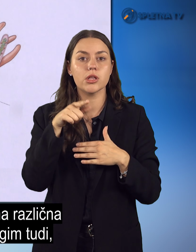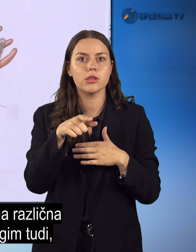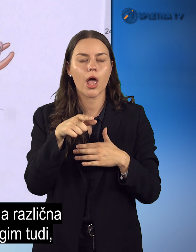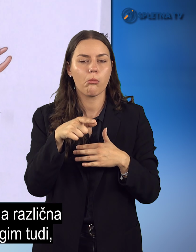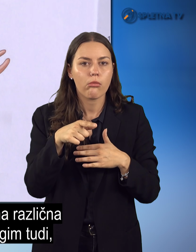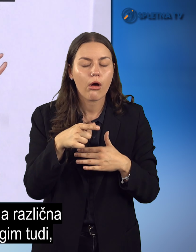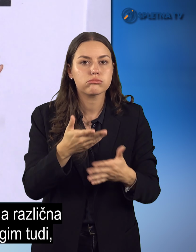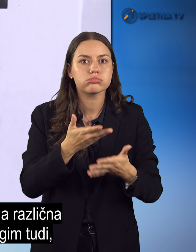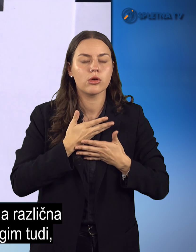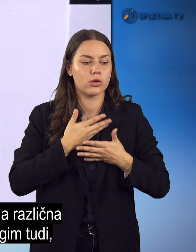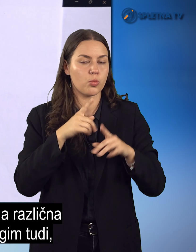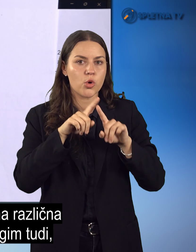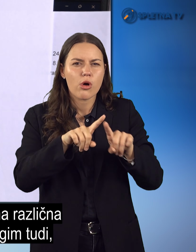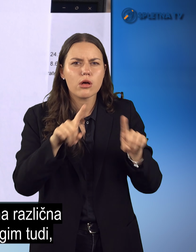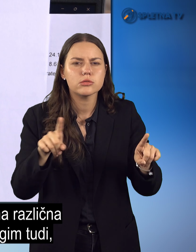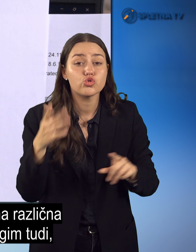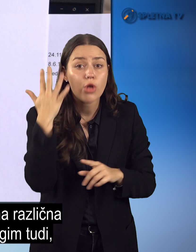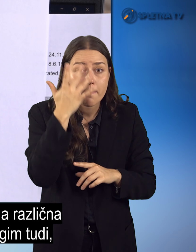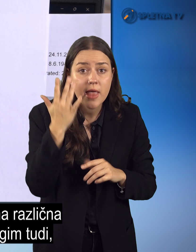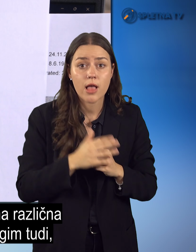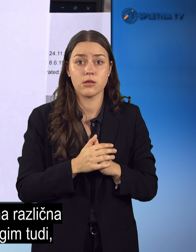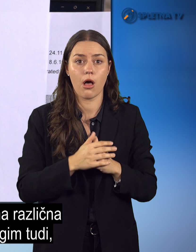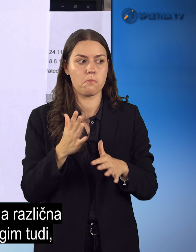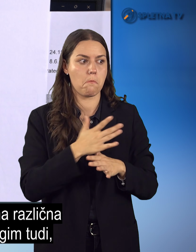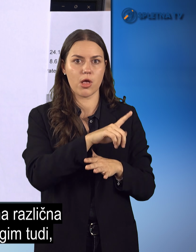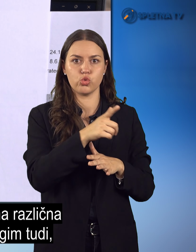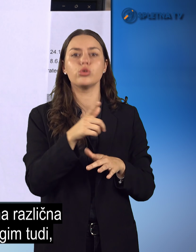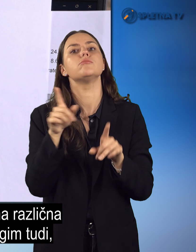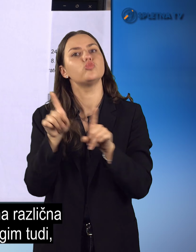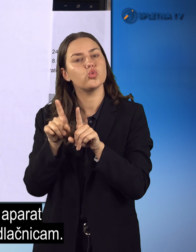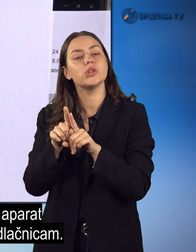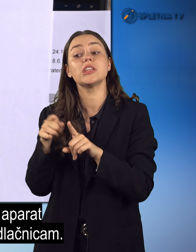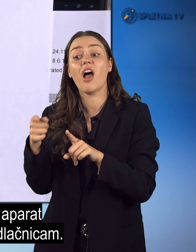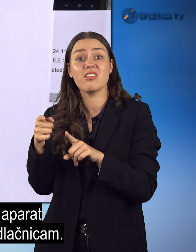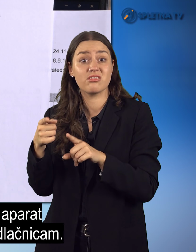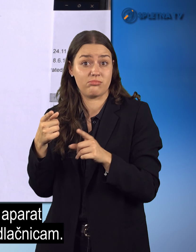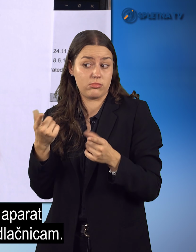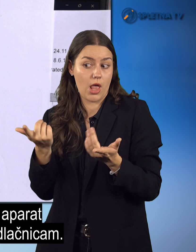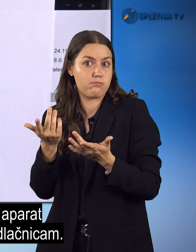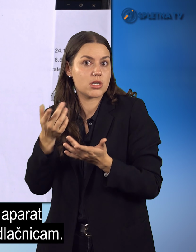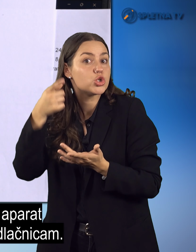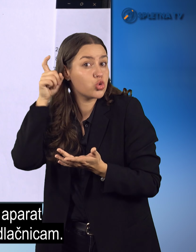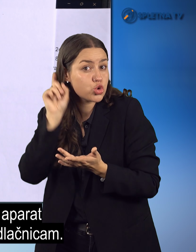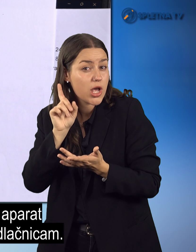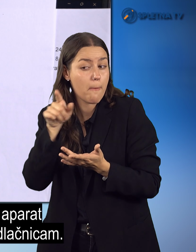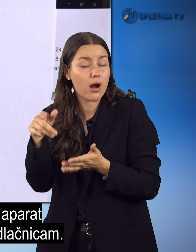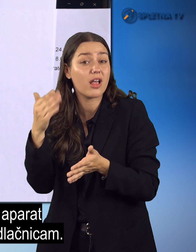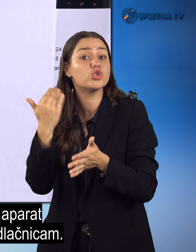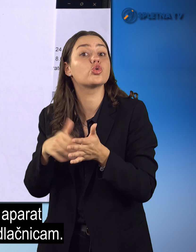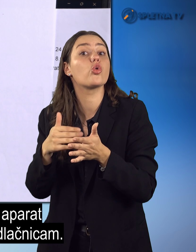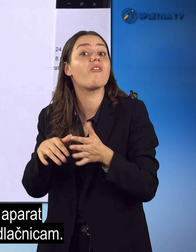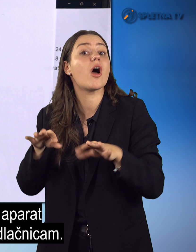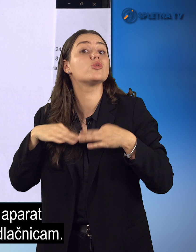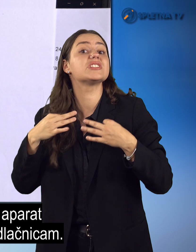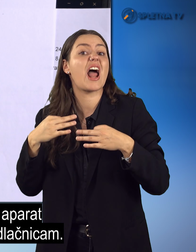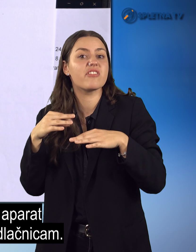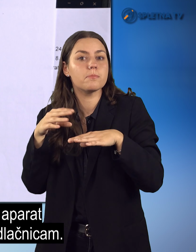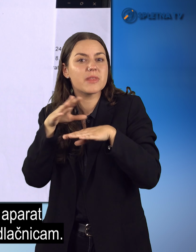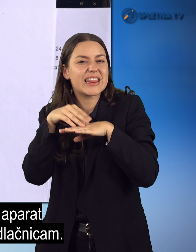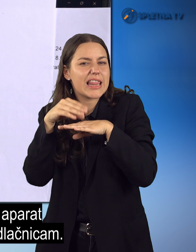Pri tem je naletel na različna mnenja, med drugim tudi, da naj bi slušni aparat škodoval zdravim